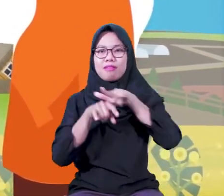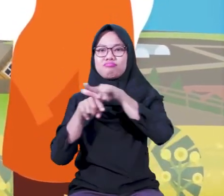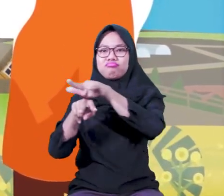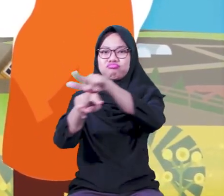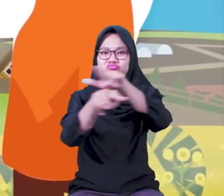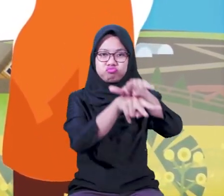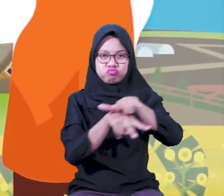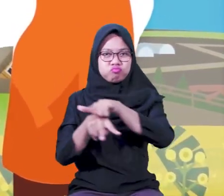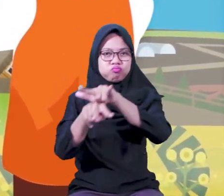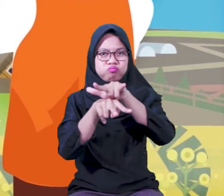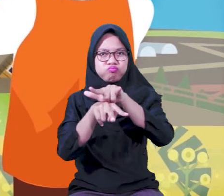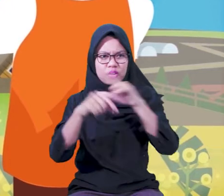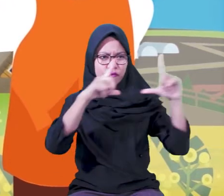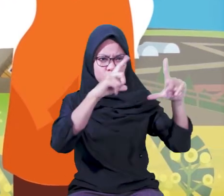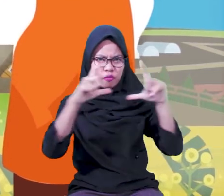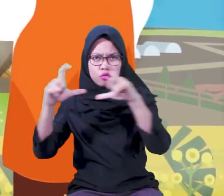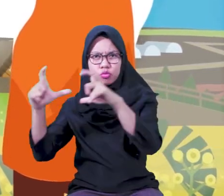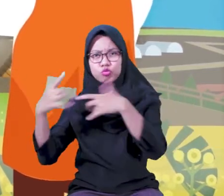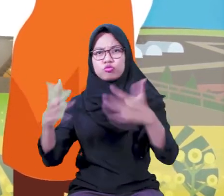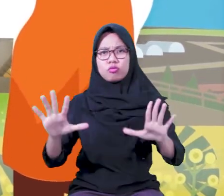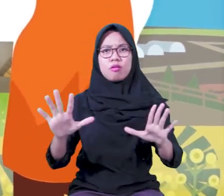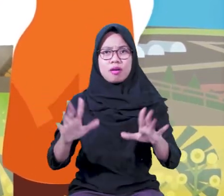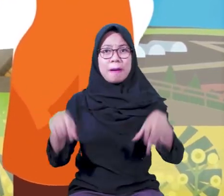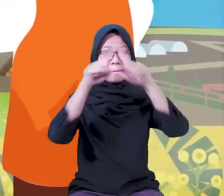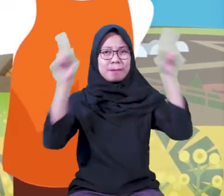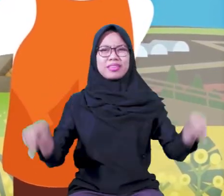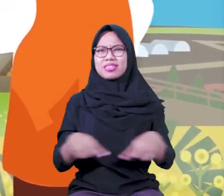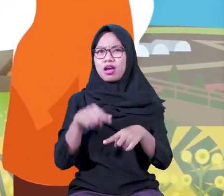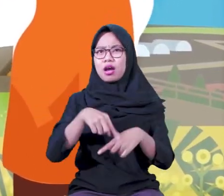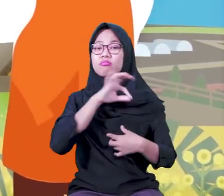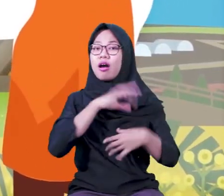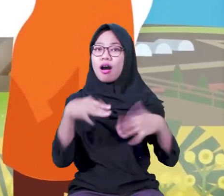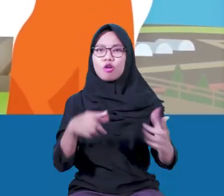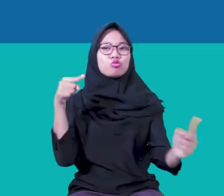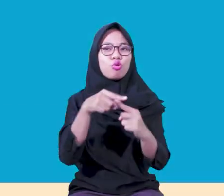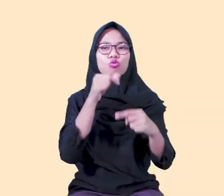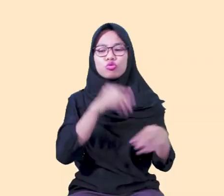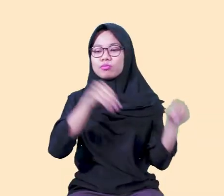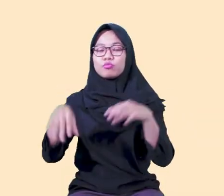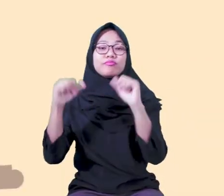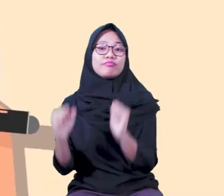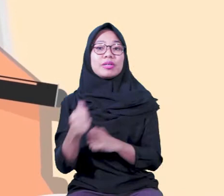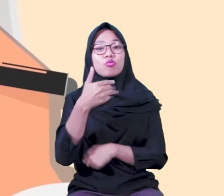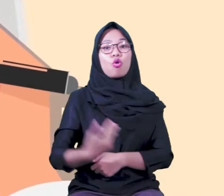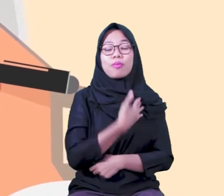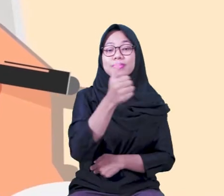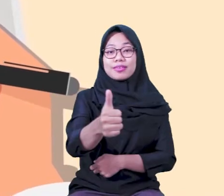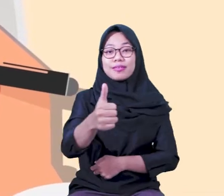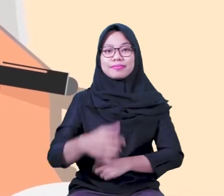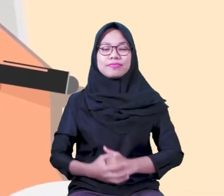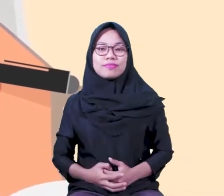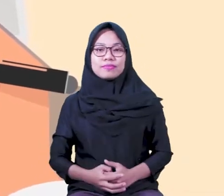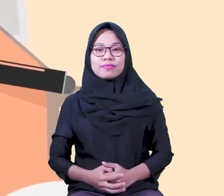di area terdampak bencana tim menggunakan Drone untuk menyisir area sekaligus mengambil potret udara peta yang dihasilkan